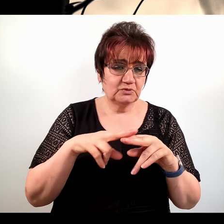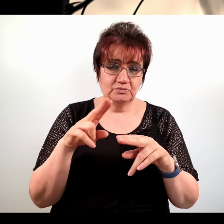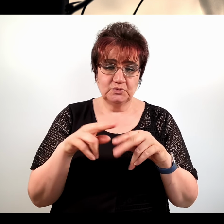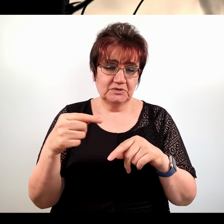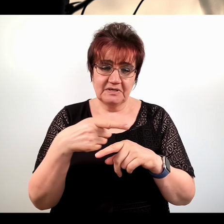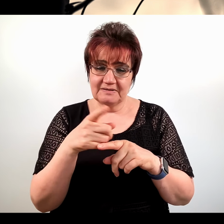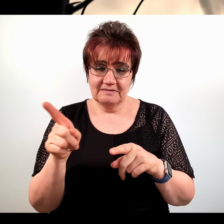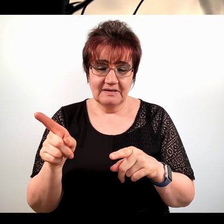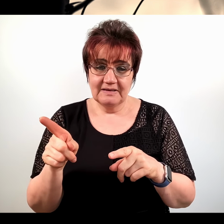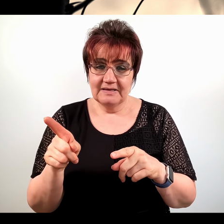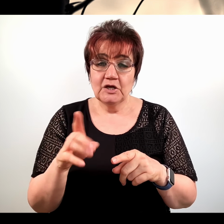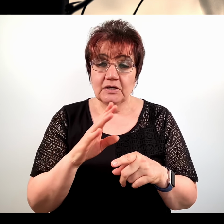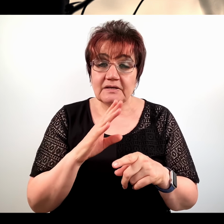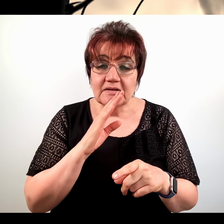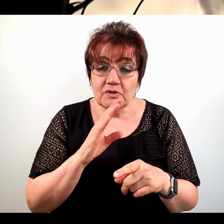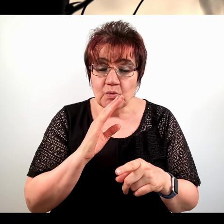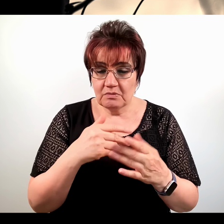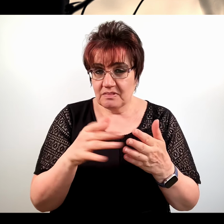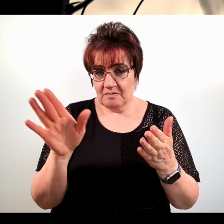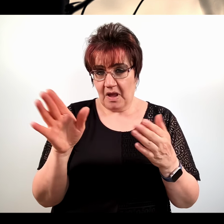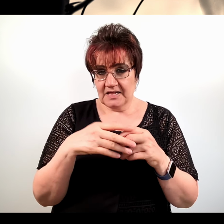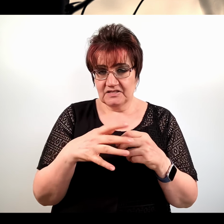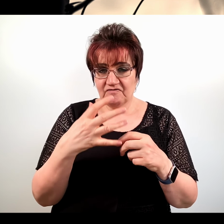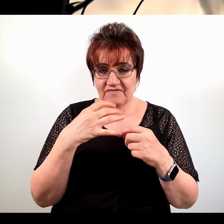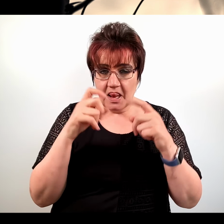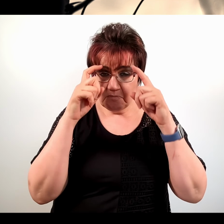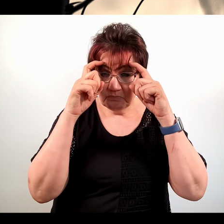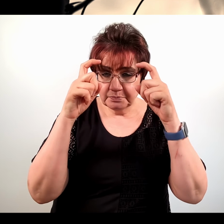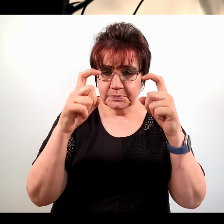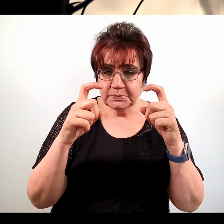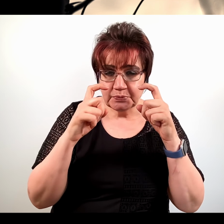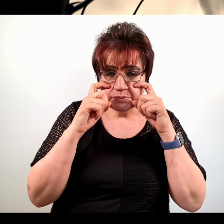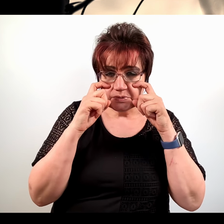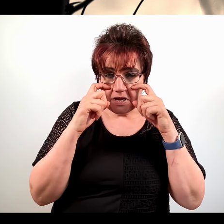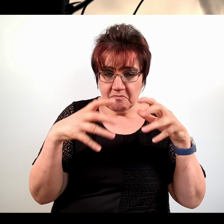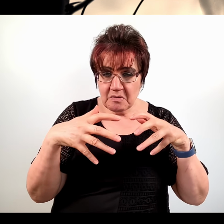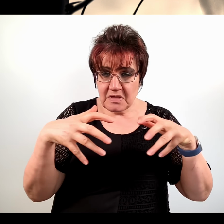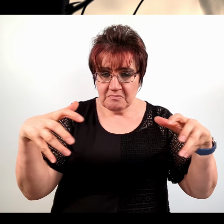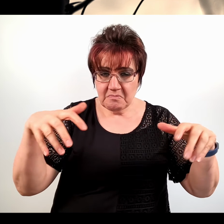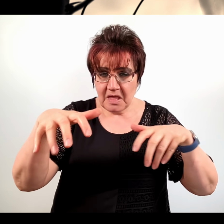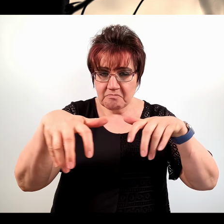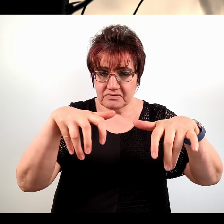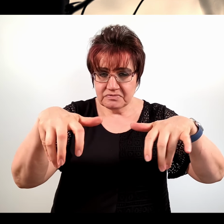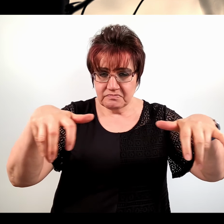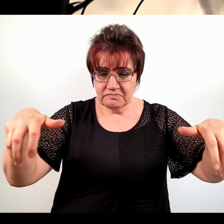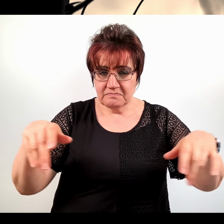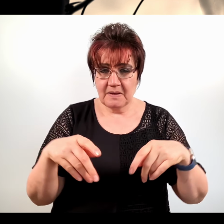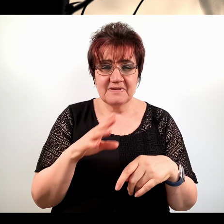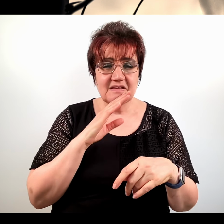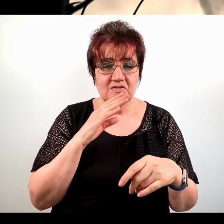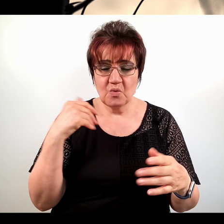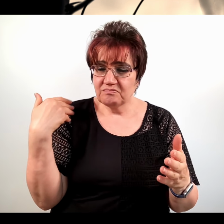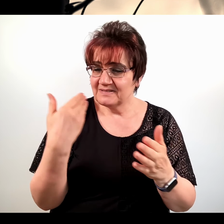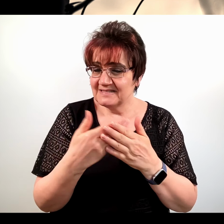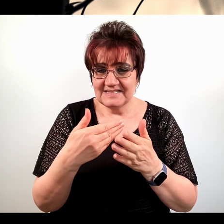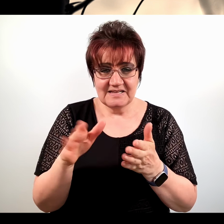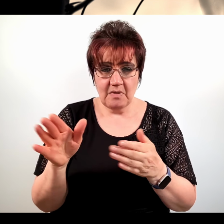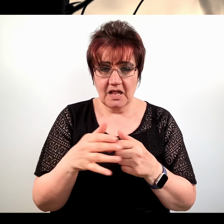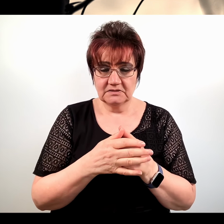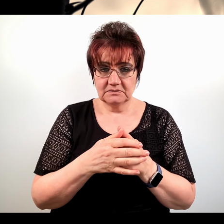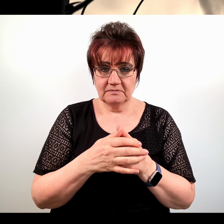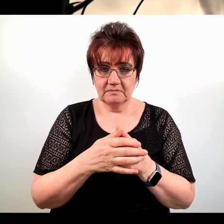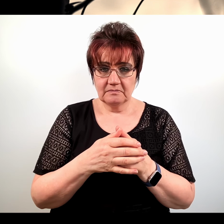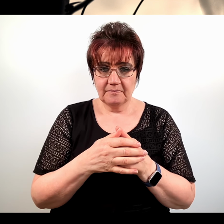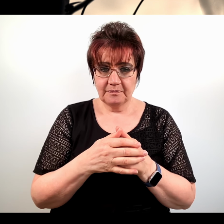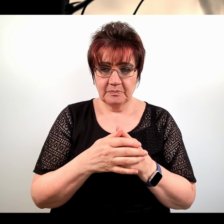niemals gut genug. Ich wollte immer mehr haben. Nie war es mir genug. Der Bauer